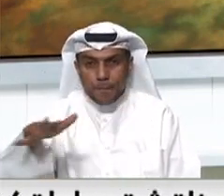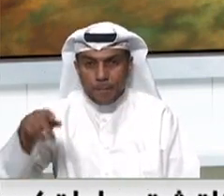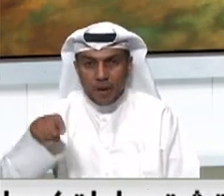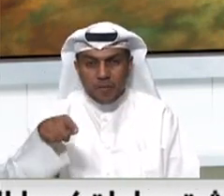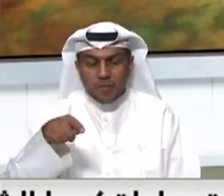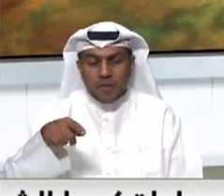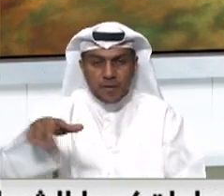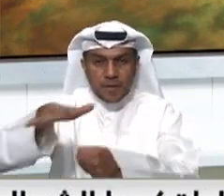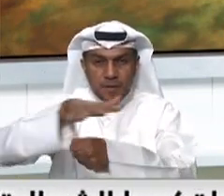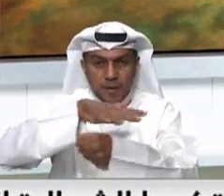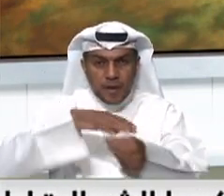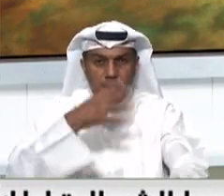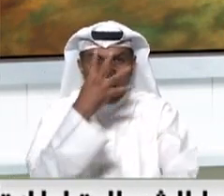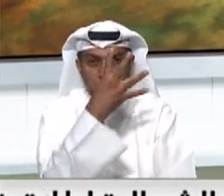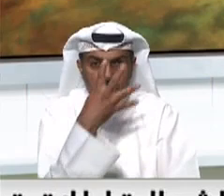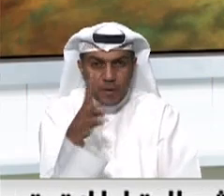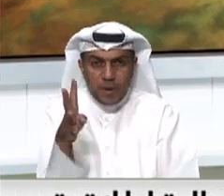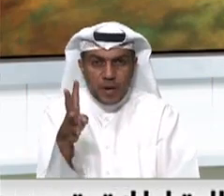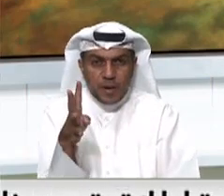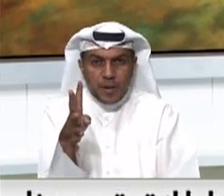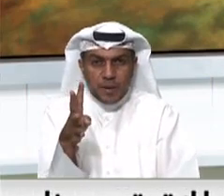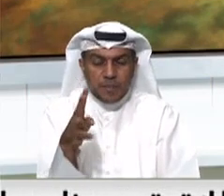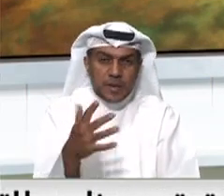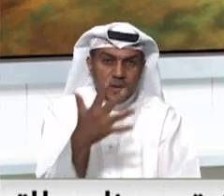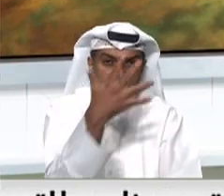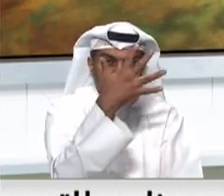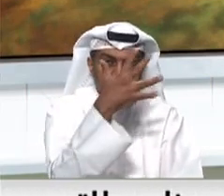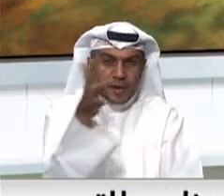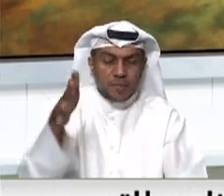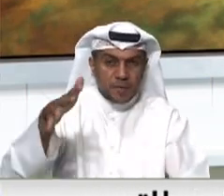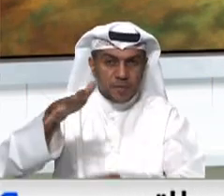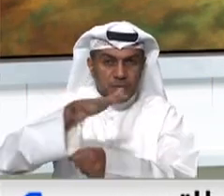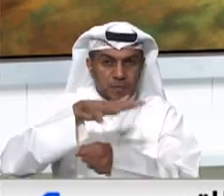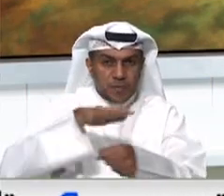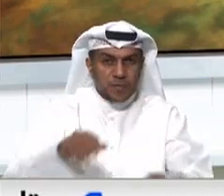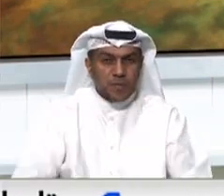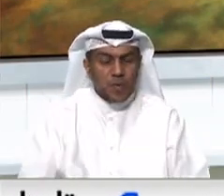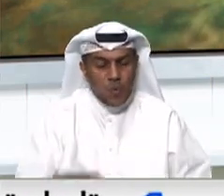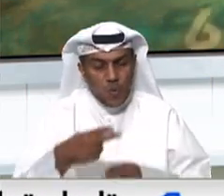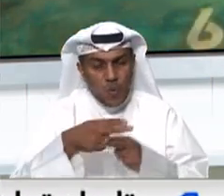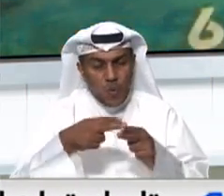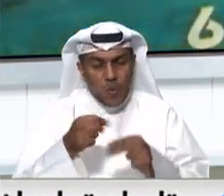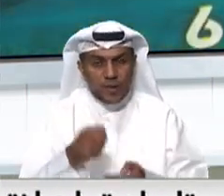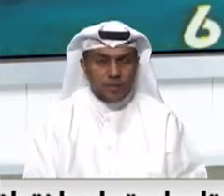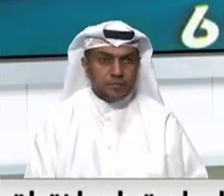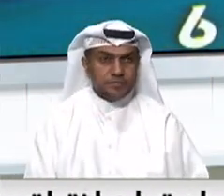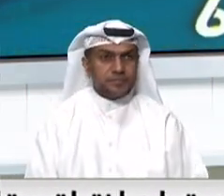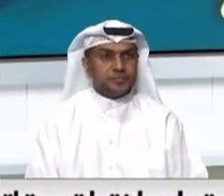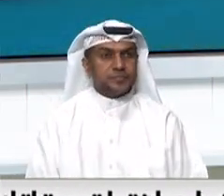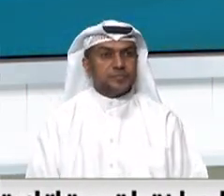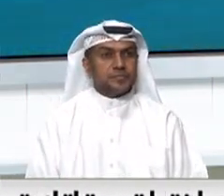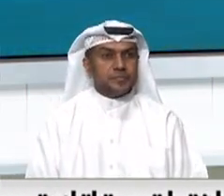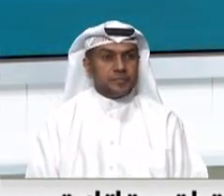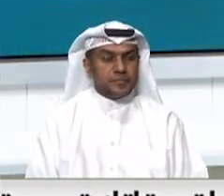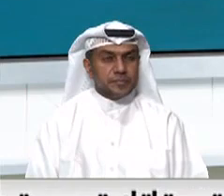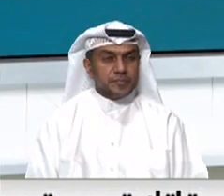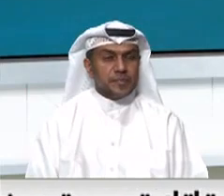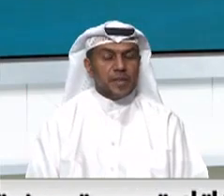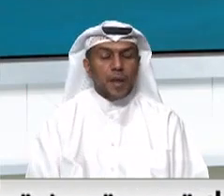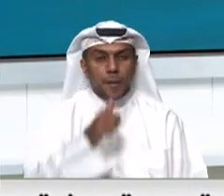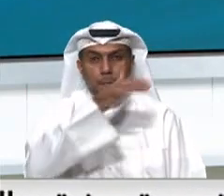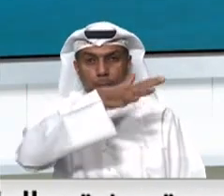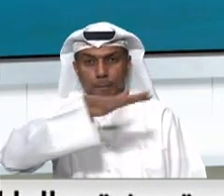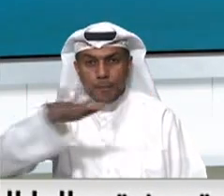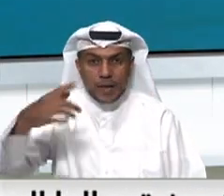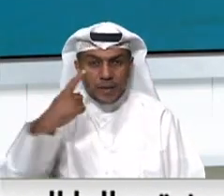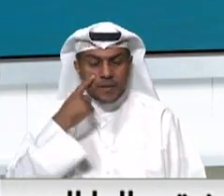من 44 في الجزر إلى 50 درجة مئوية في مدينة الكويت. أما بالنسبة للأجواء البحرية